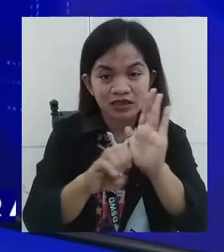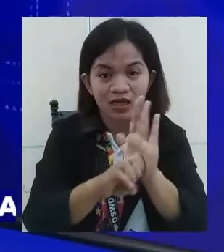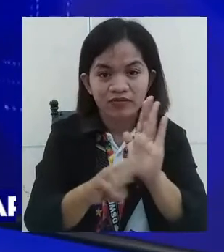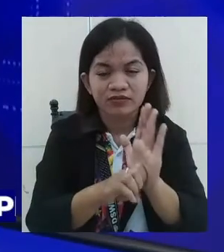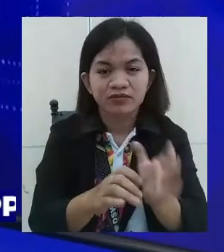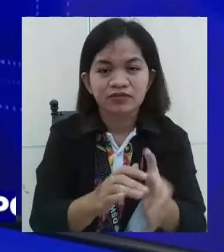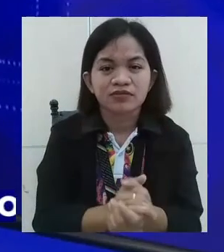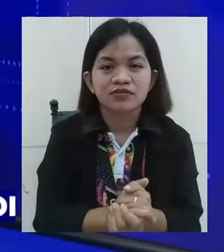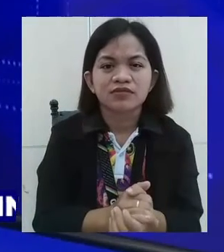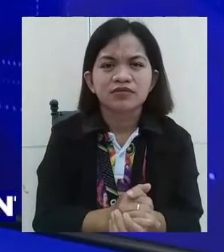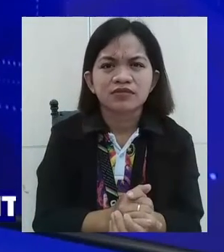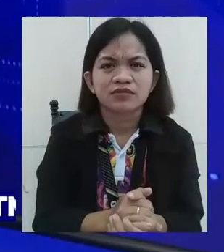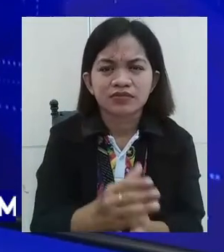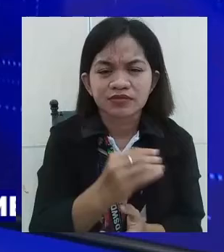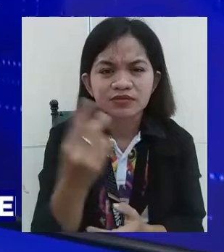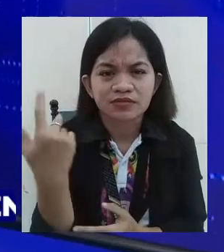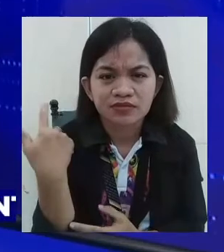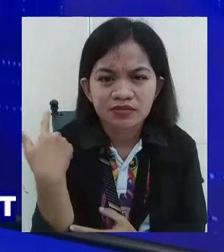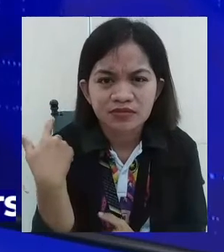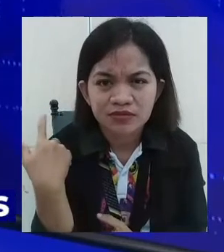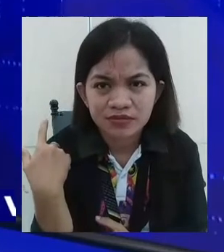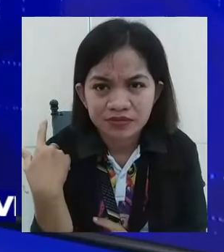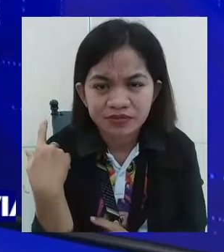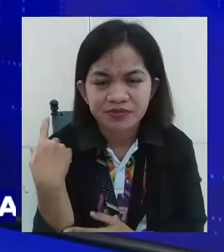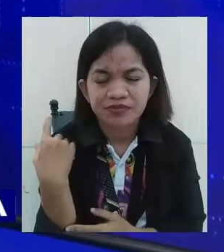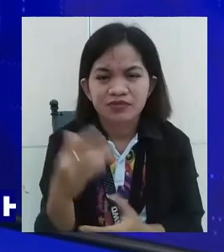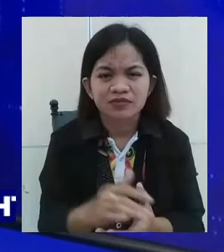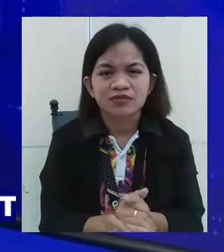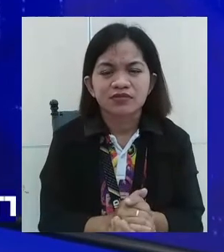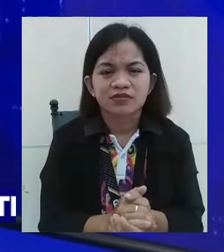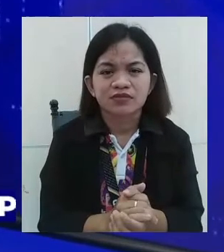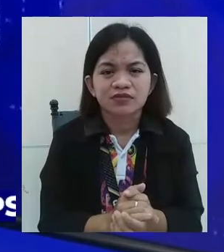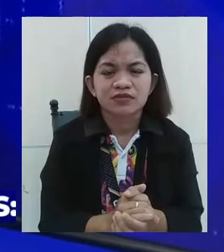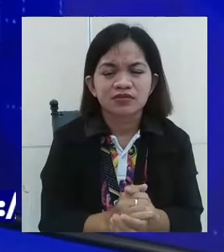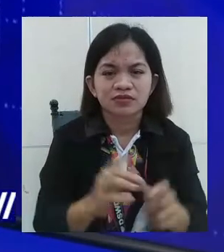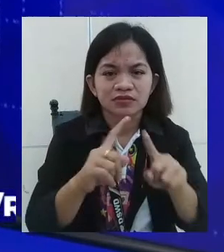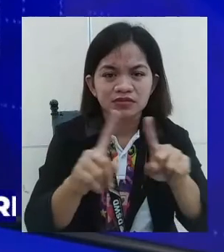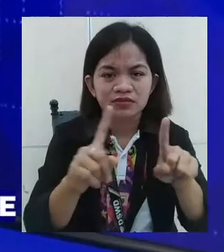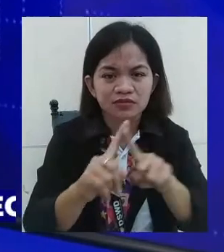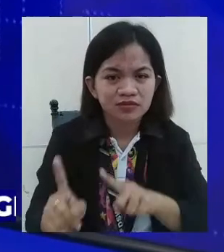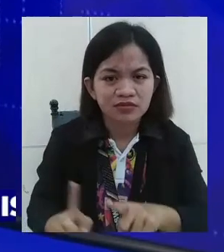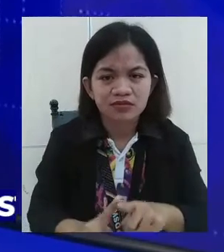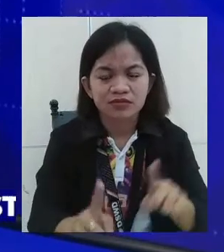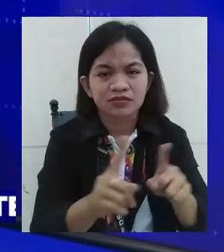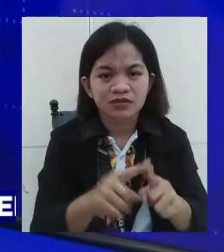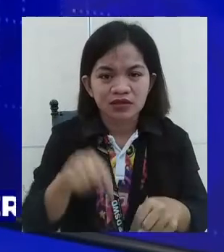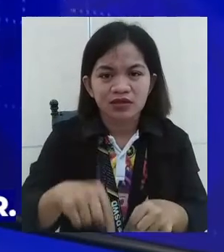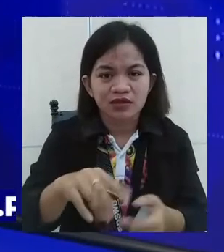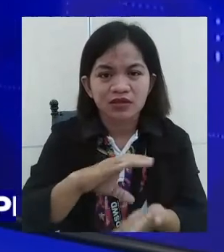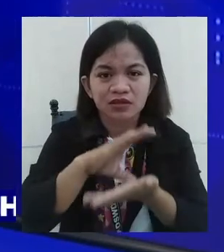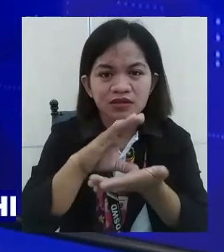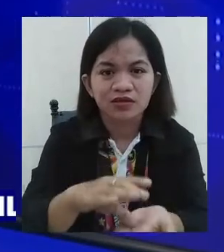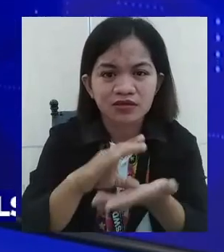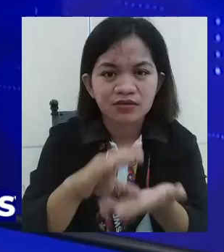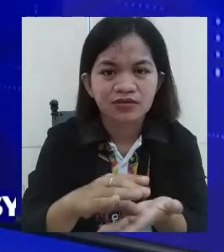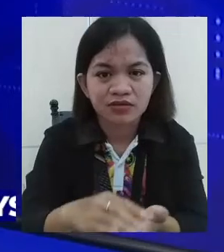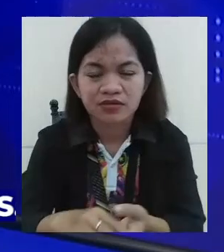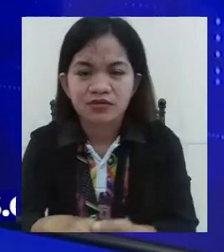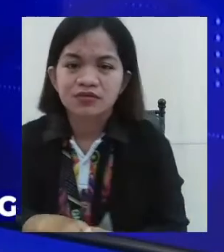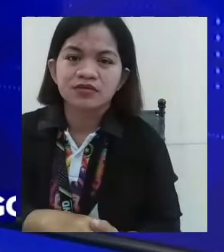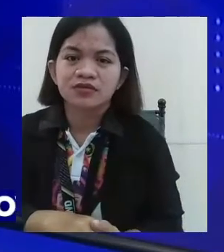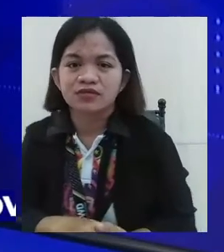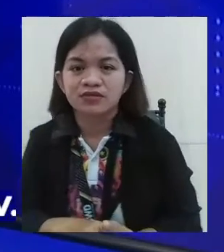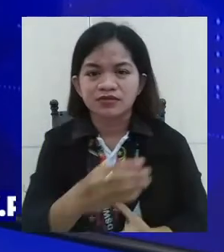local government, yung Persons with Disabilities Affairs Unit under ng Zamboanga City ay parang they have suggested that doon pa lang sa